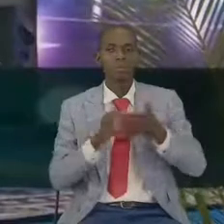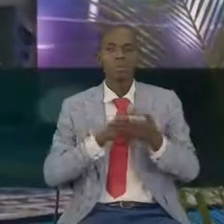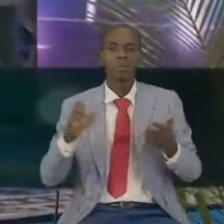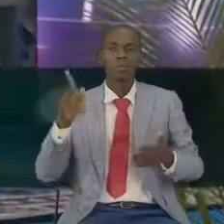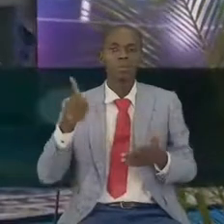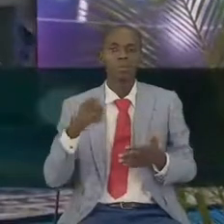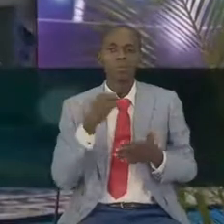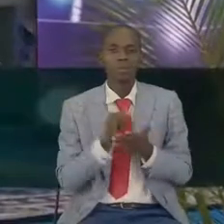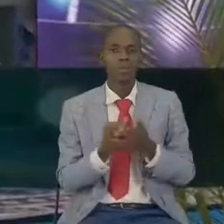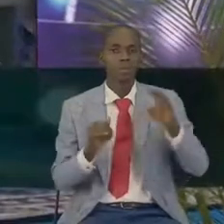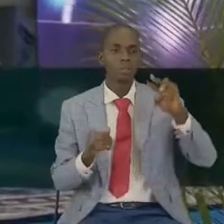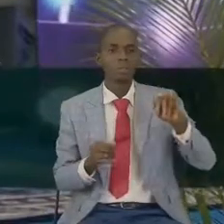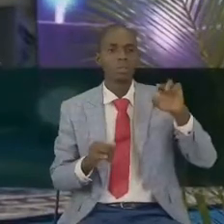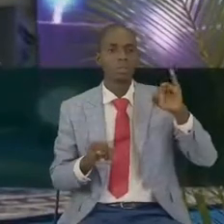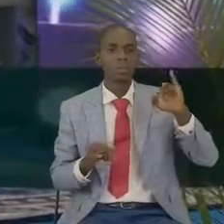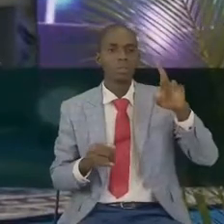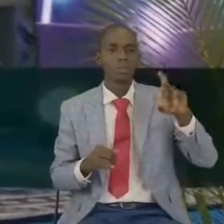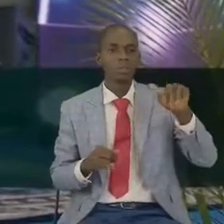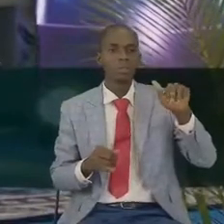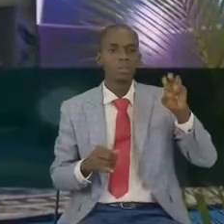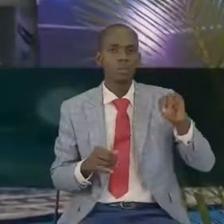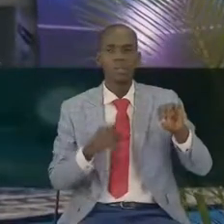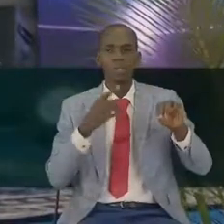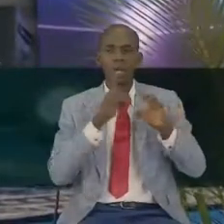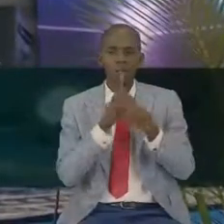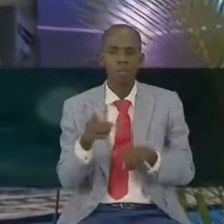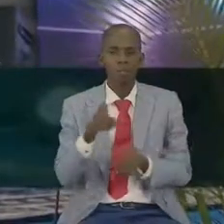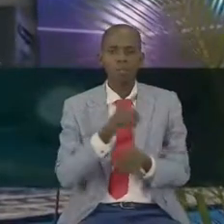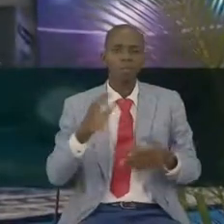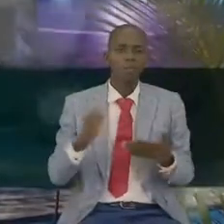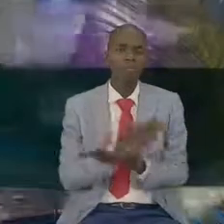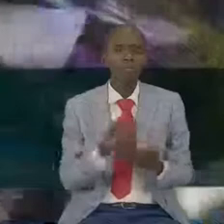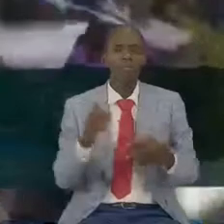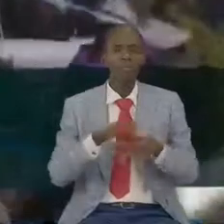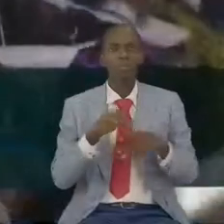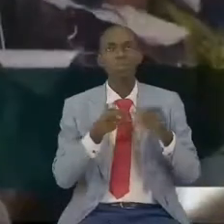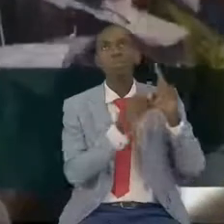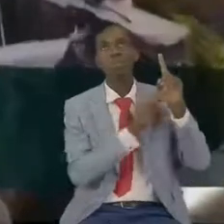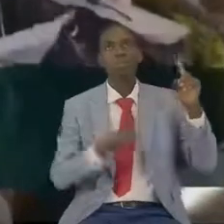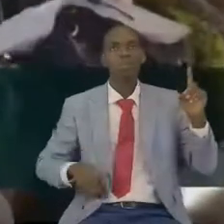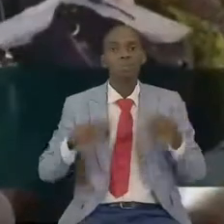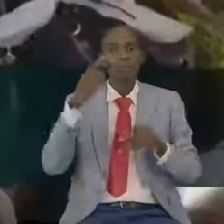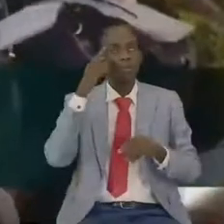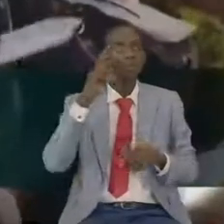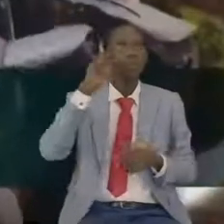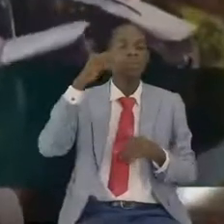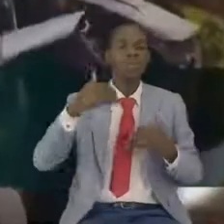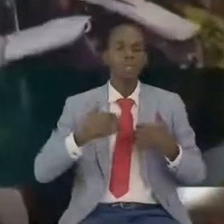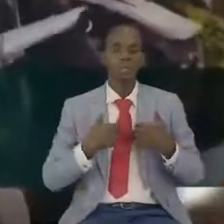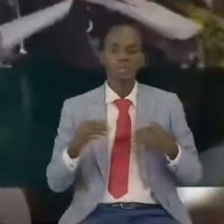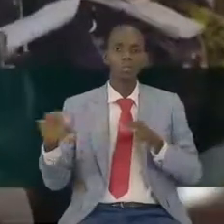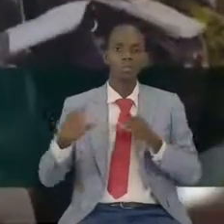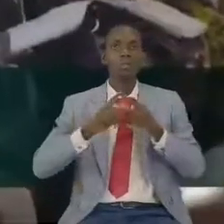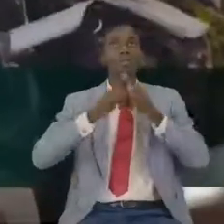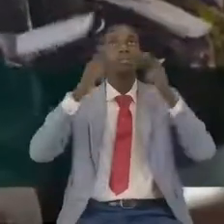21. Marie répondait aux enfants d'Israël: chantez à l'Éternel, car il a fait éclater sa gloire.